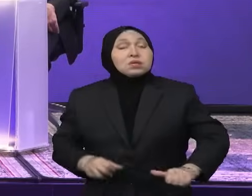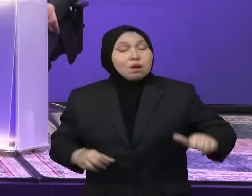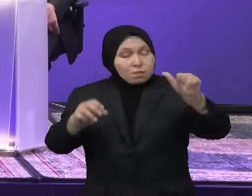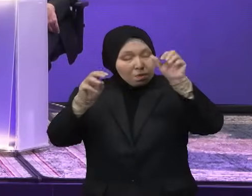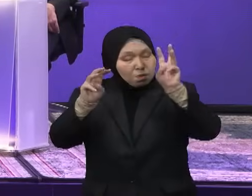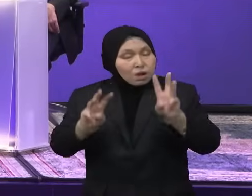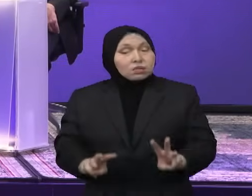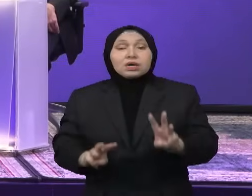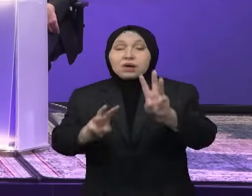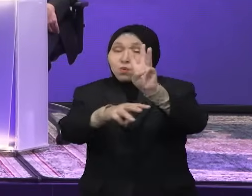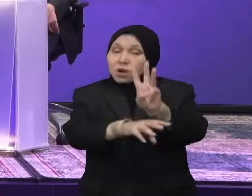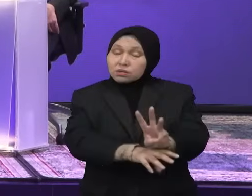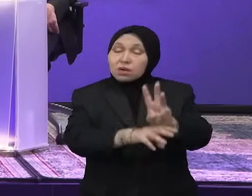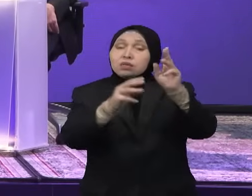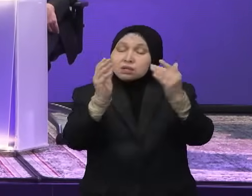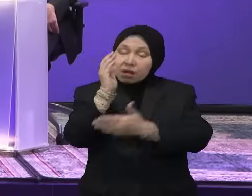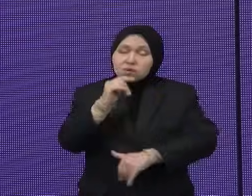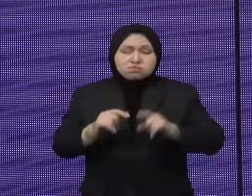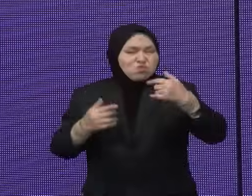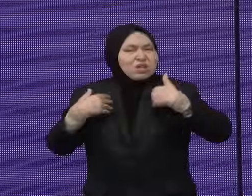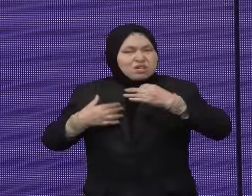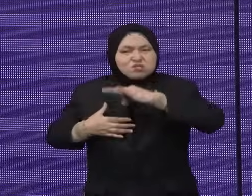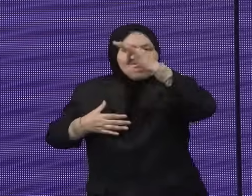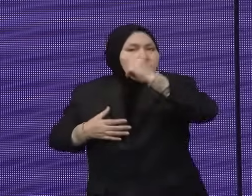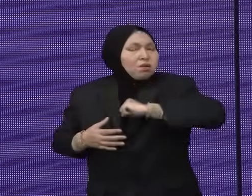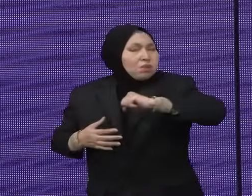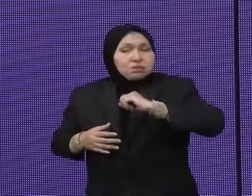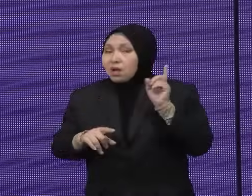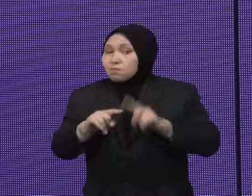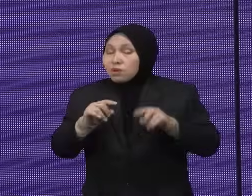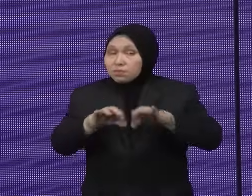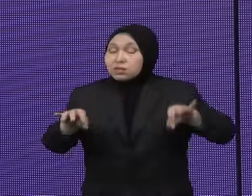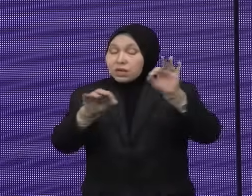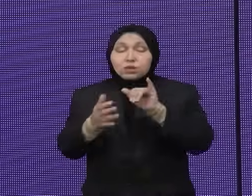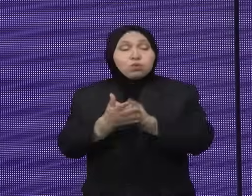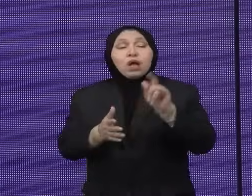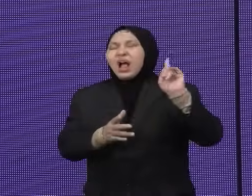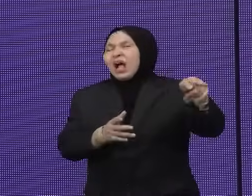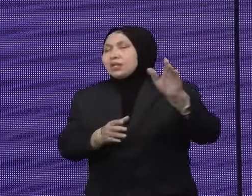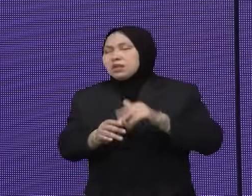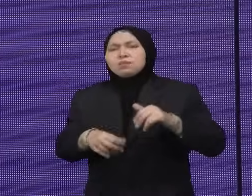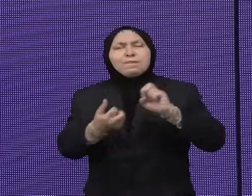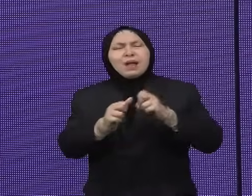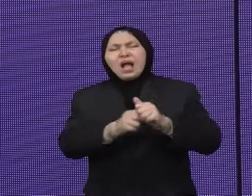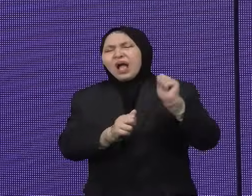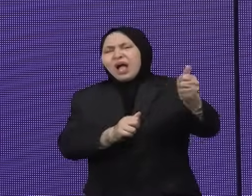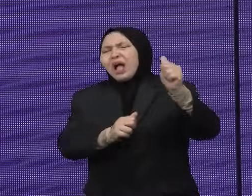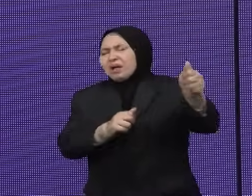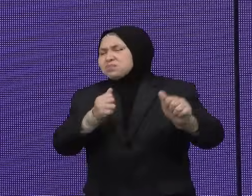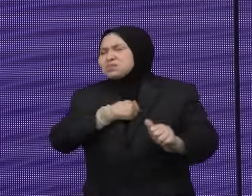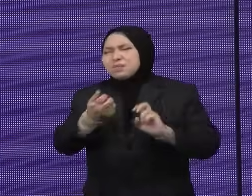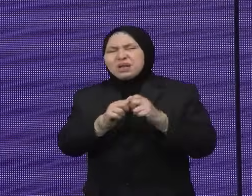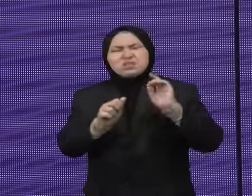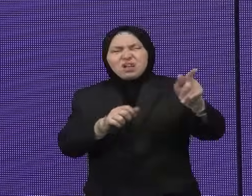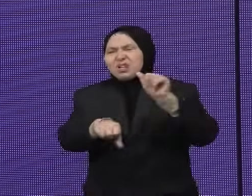negara perlu mempunyai semangat juang. Itu yang paling penting. Ya, kita tidak boleh cakap bahawa itu dia punya pasalah, dia punya masalah dalam tempat